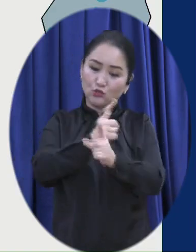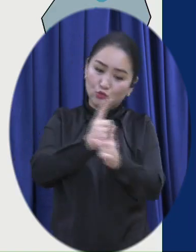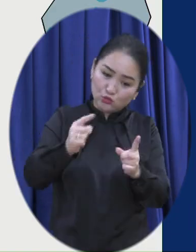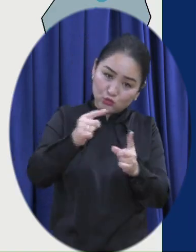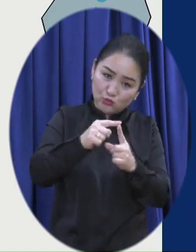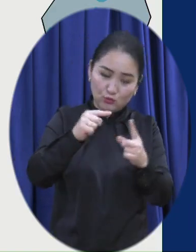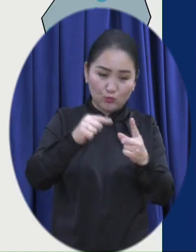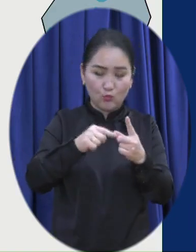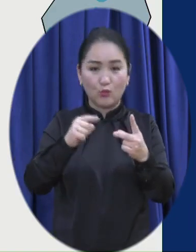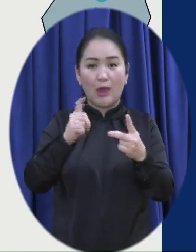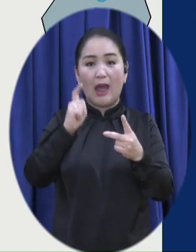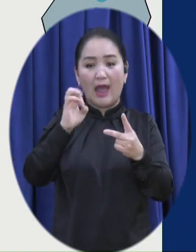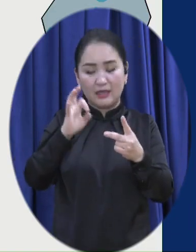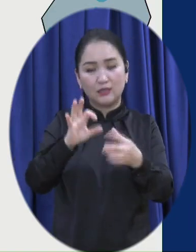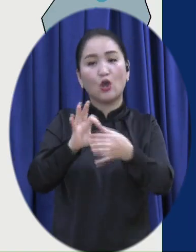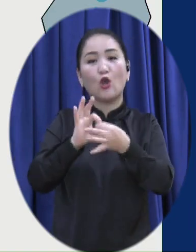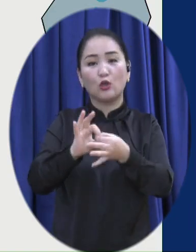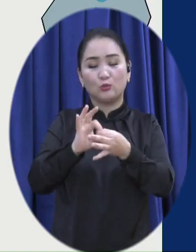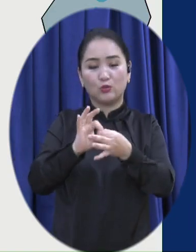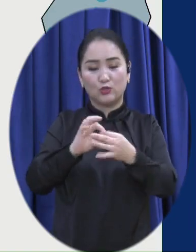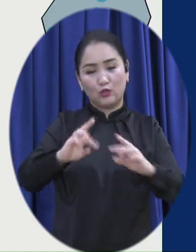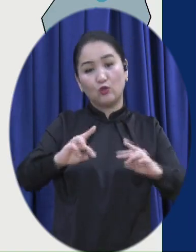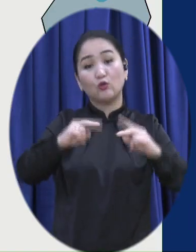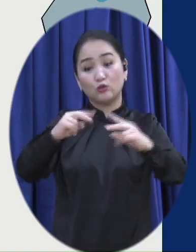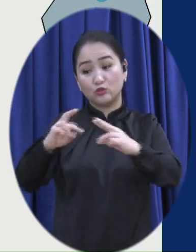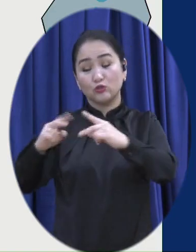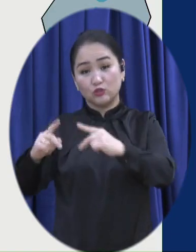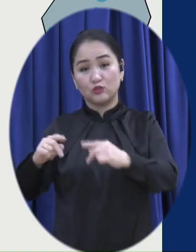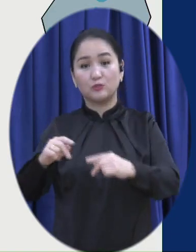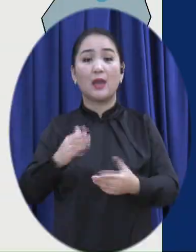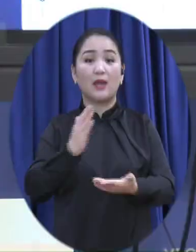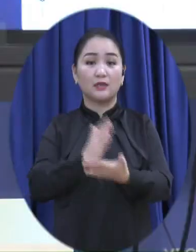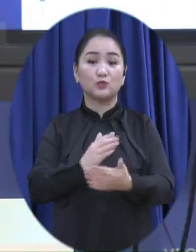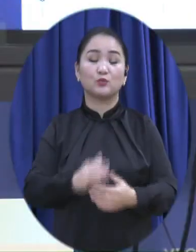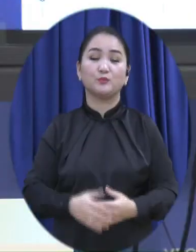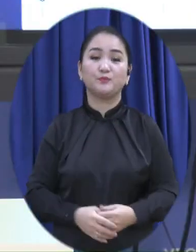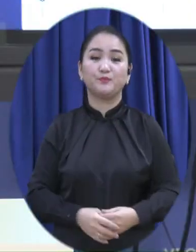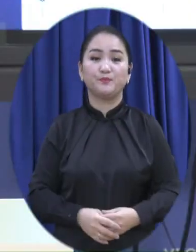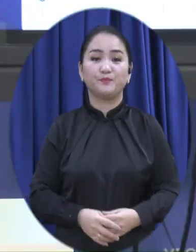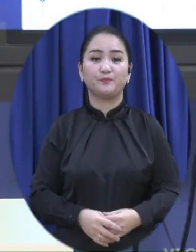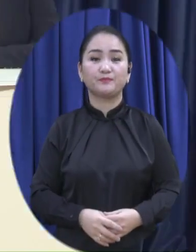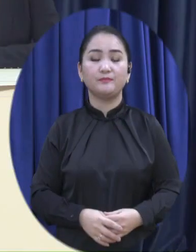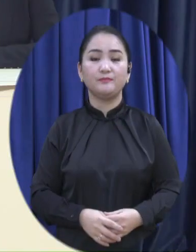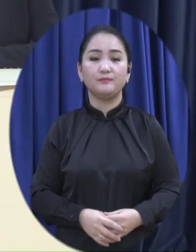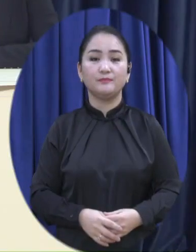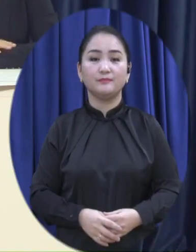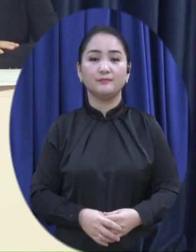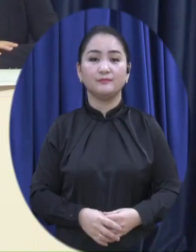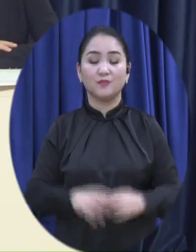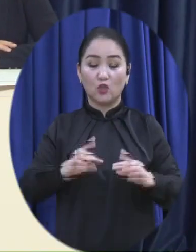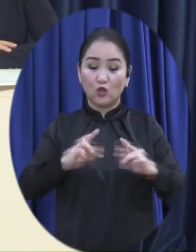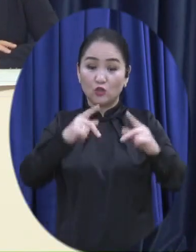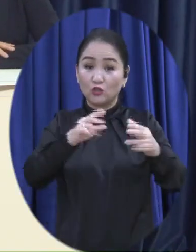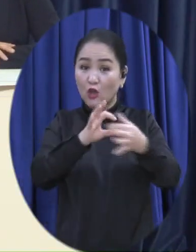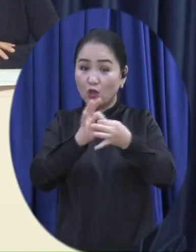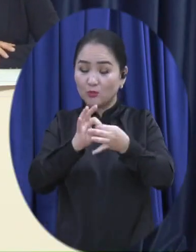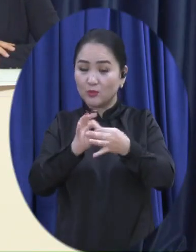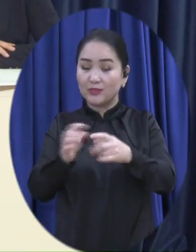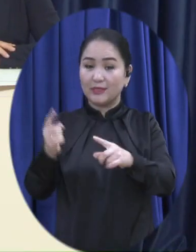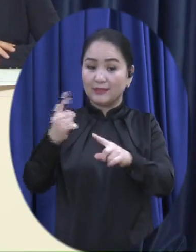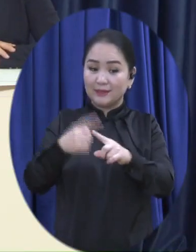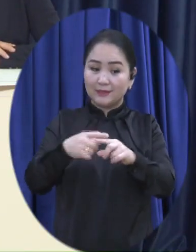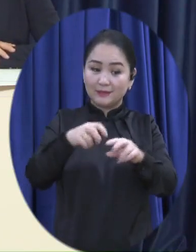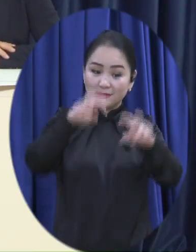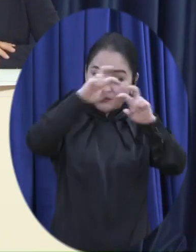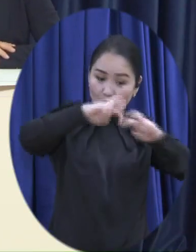одоо байдлаа холбоотойгоор ингэж өөрчлөгдөж байгаа гэдгийг ойлгоорой. За өөрчлөлттэй холбоотойгоор танал судалгаа хийгээд